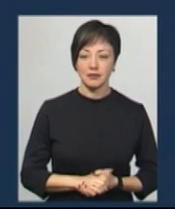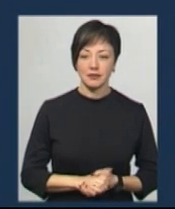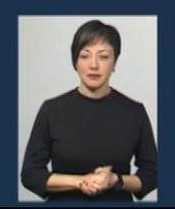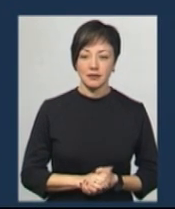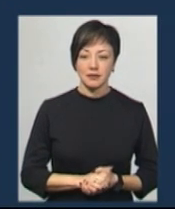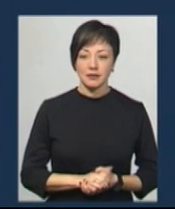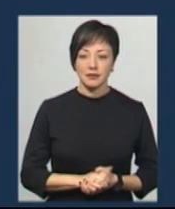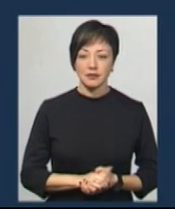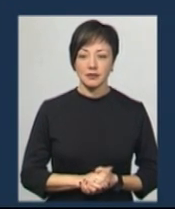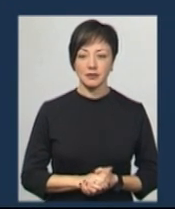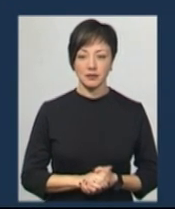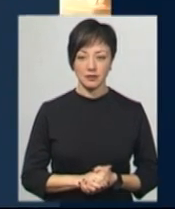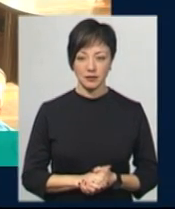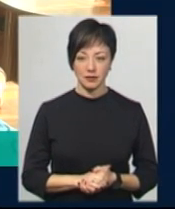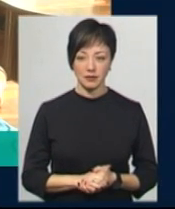Музика